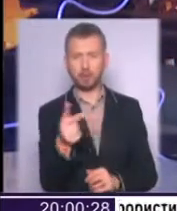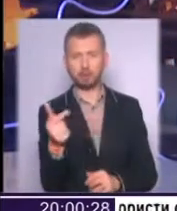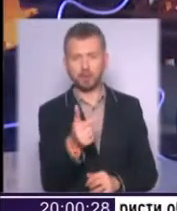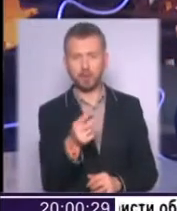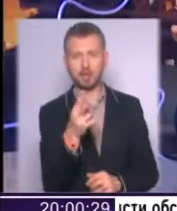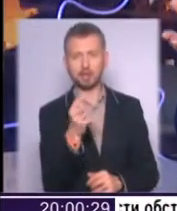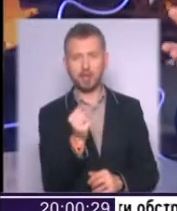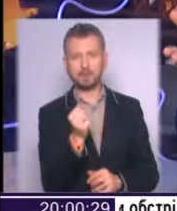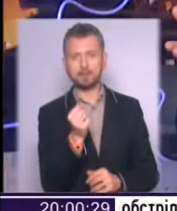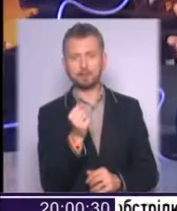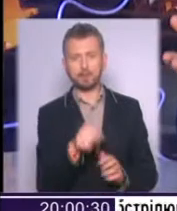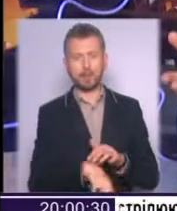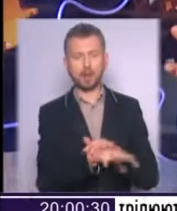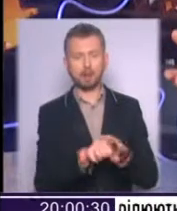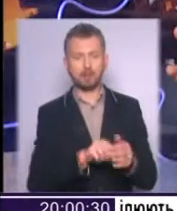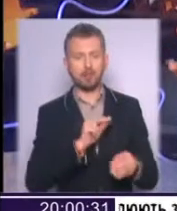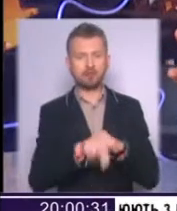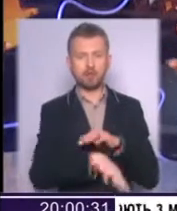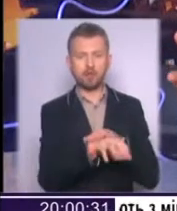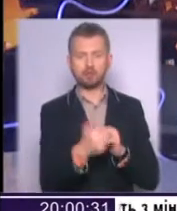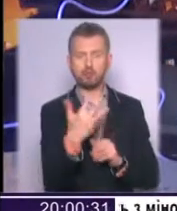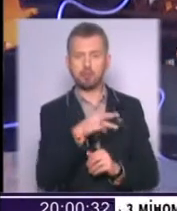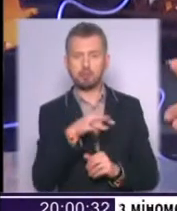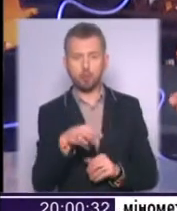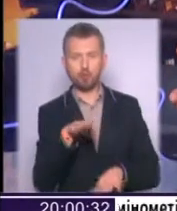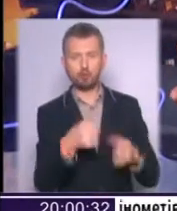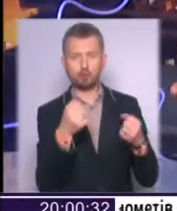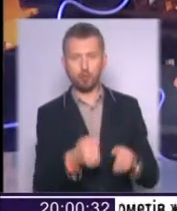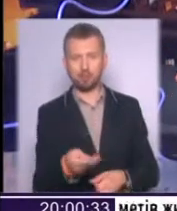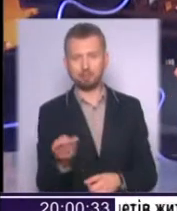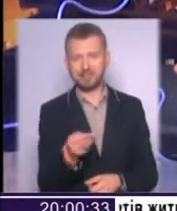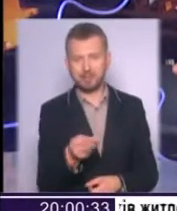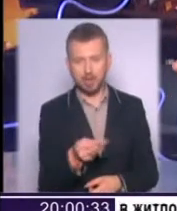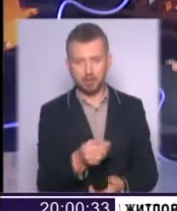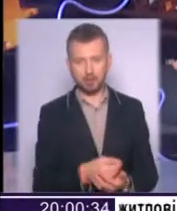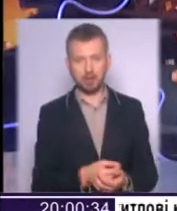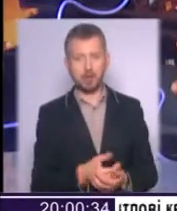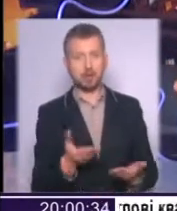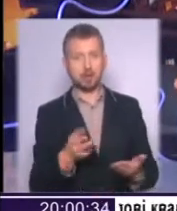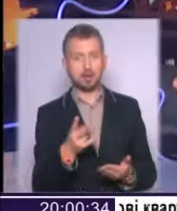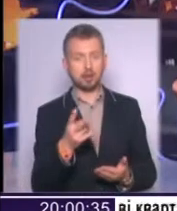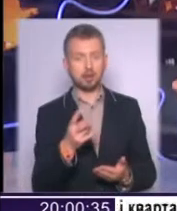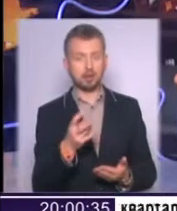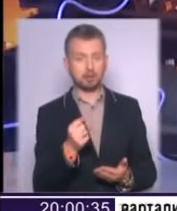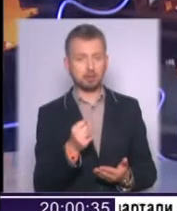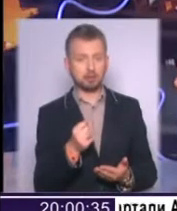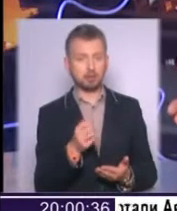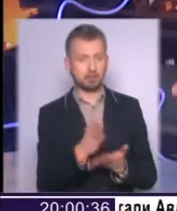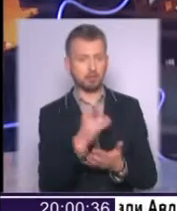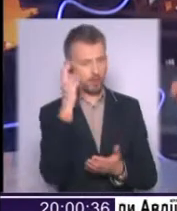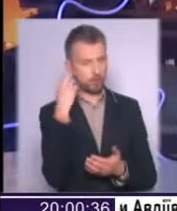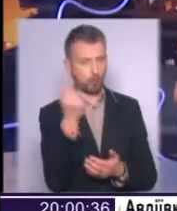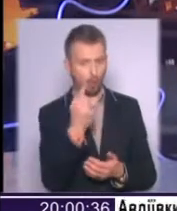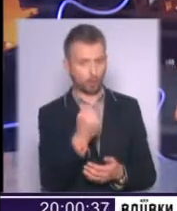на крадіжці через крадіжку 5 мільйонів тонн піска, який намито в Київській області. У прокуратури,